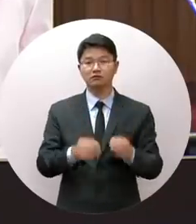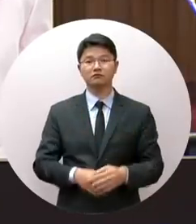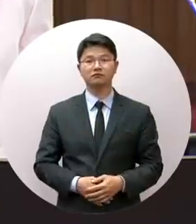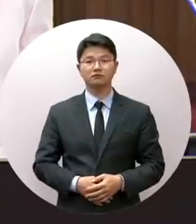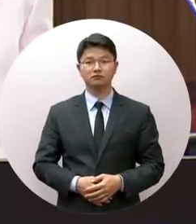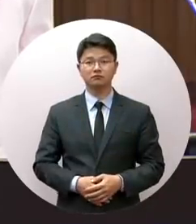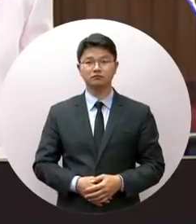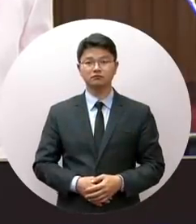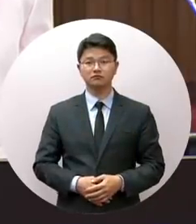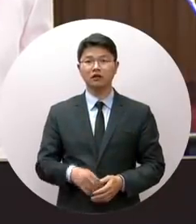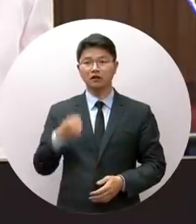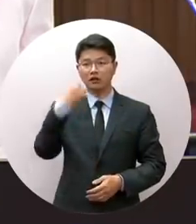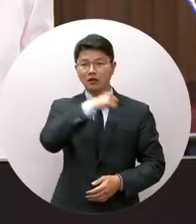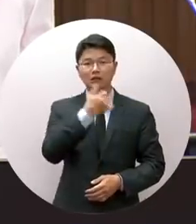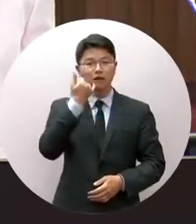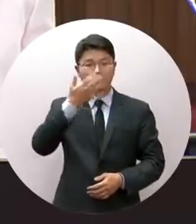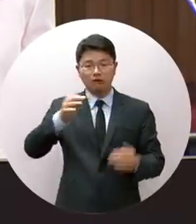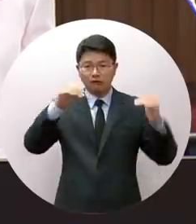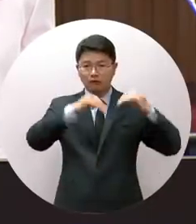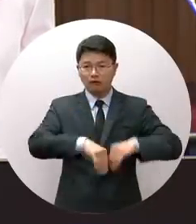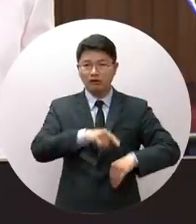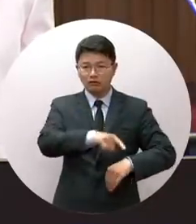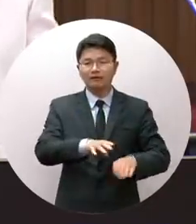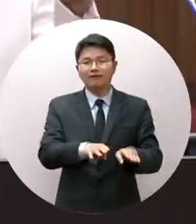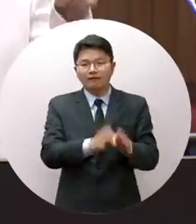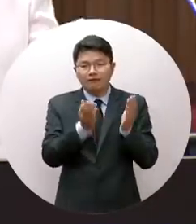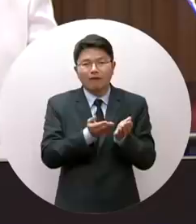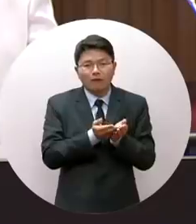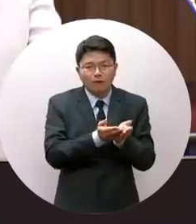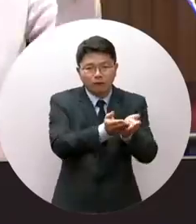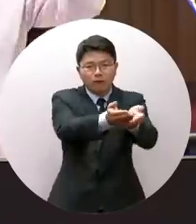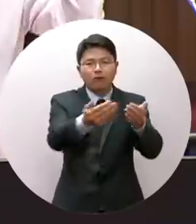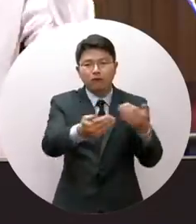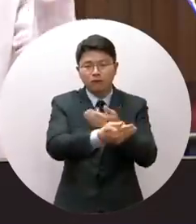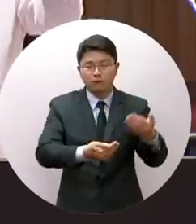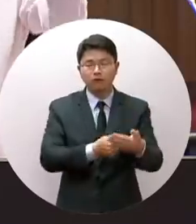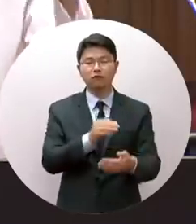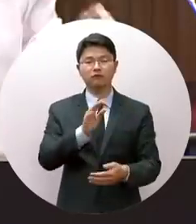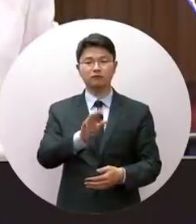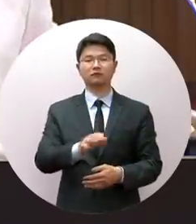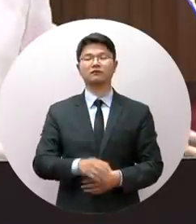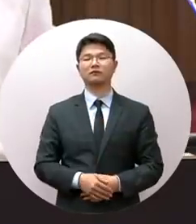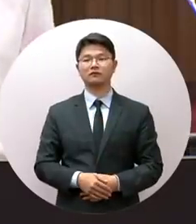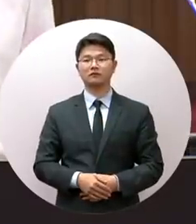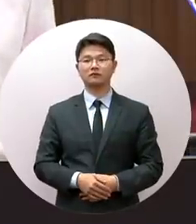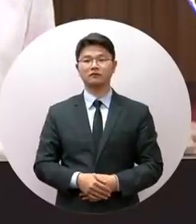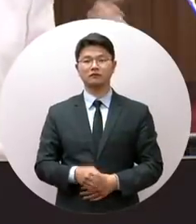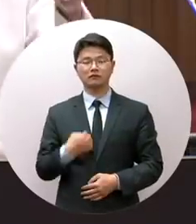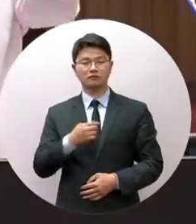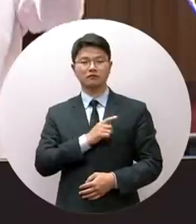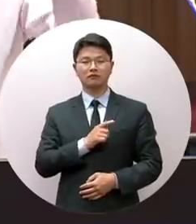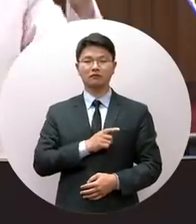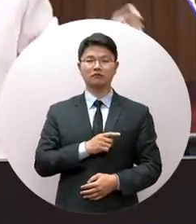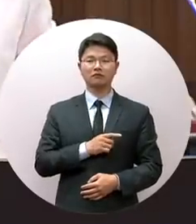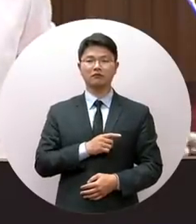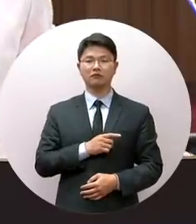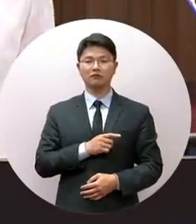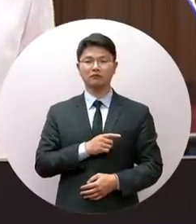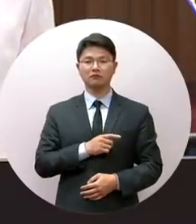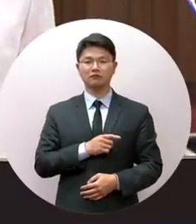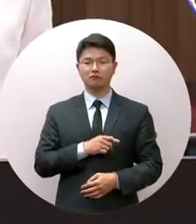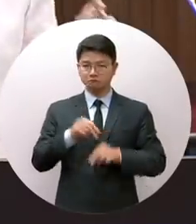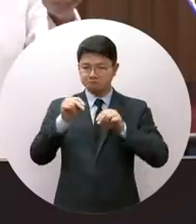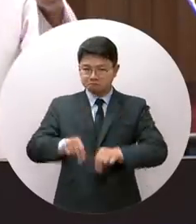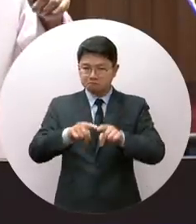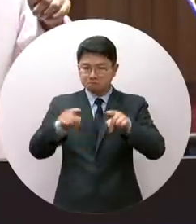湾海峡就会热闹起来，海事工程就热闹起来。我们台船到现在一张都拿不到，一张合约都拿